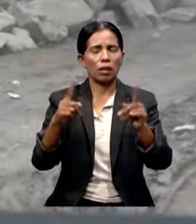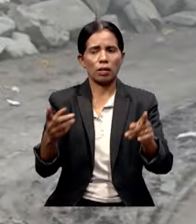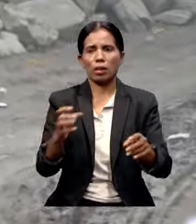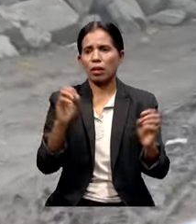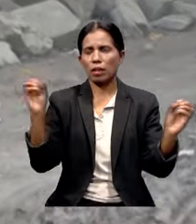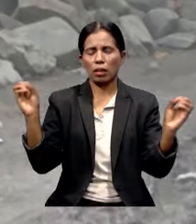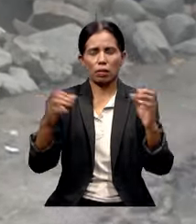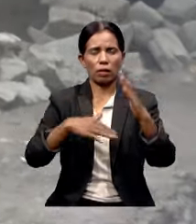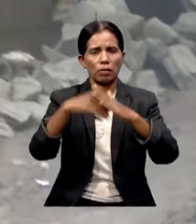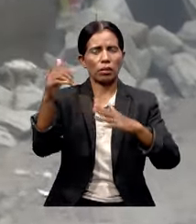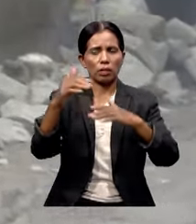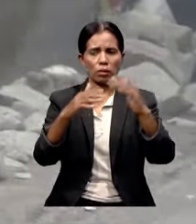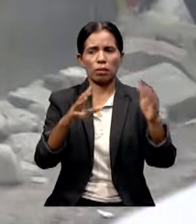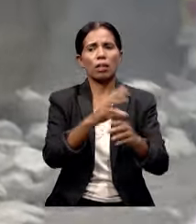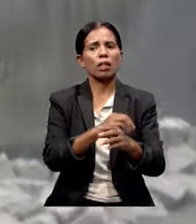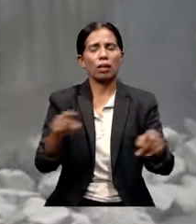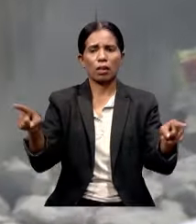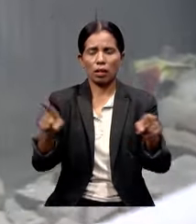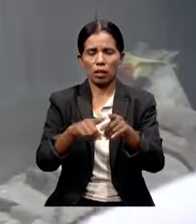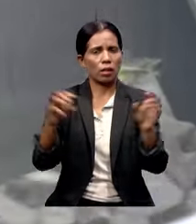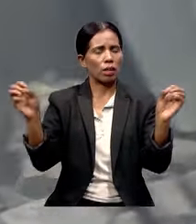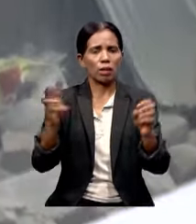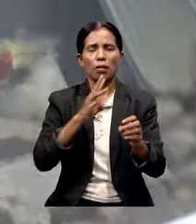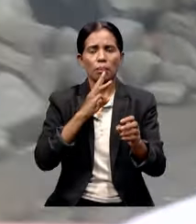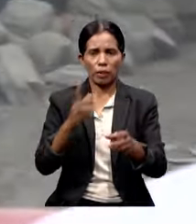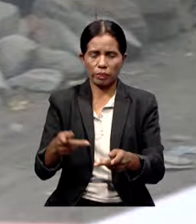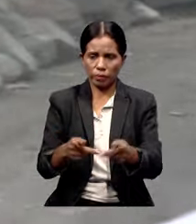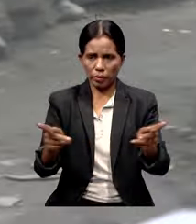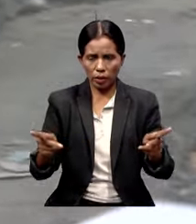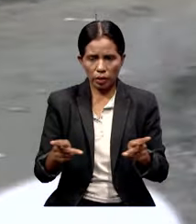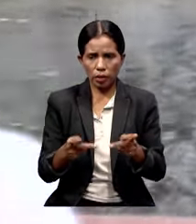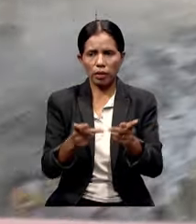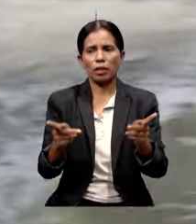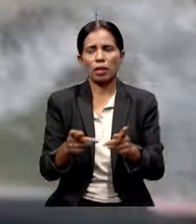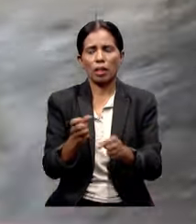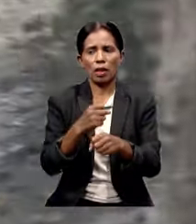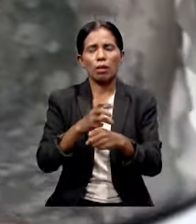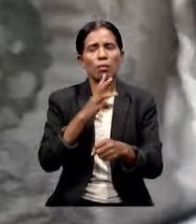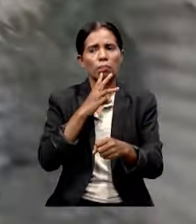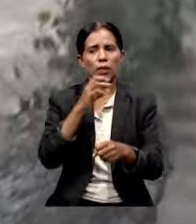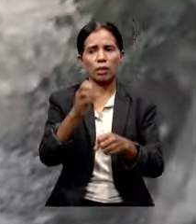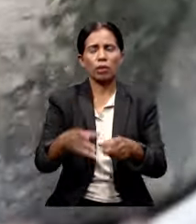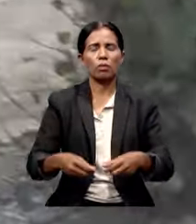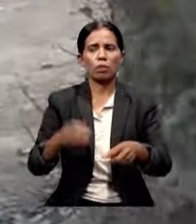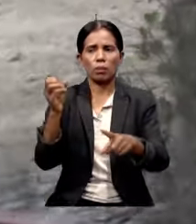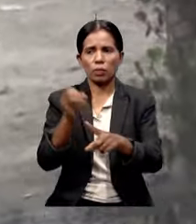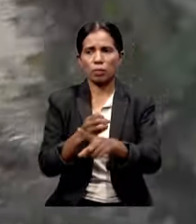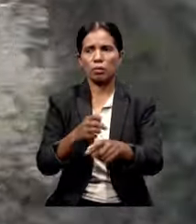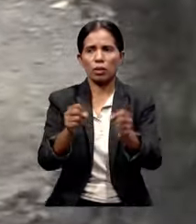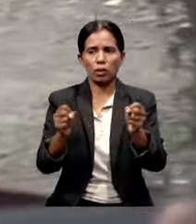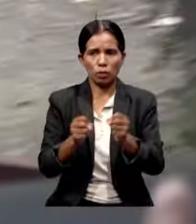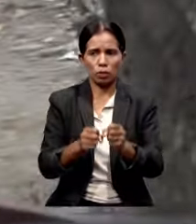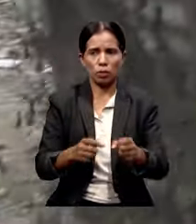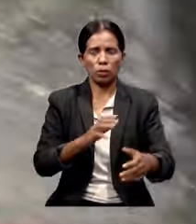falta infraestrutura básica hanesan la iha bedala nune provoca benalihu hodifo oportunidade ba susuk